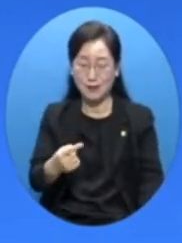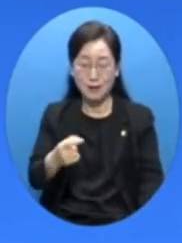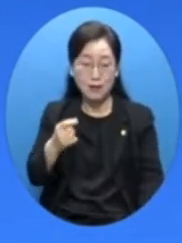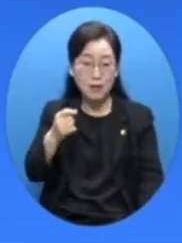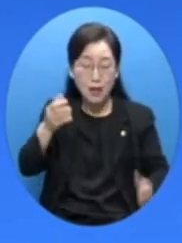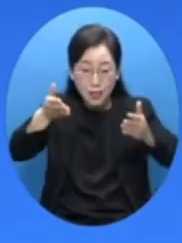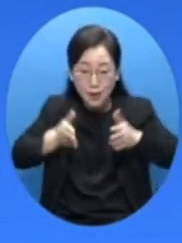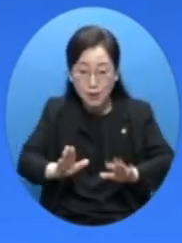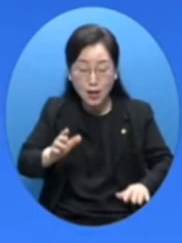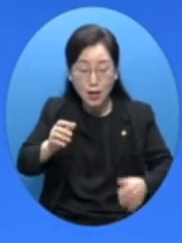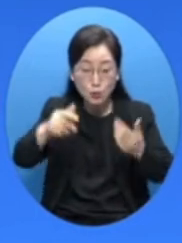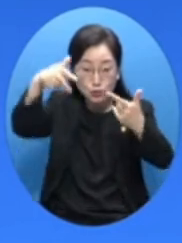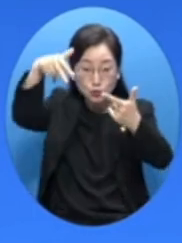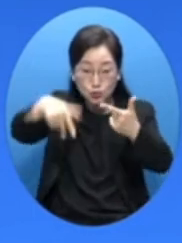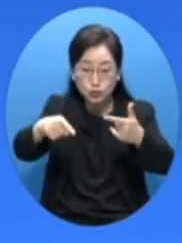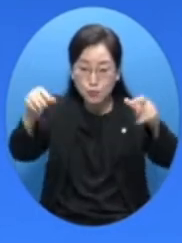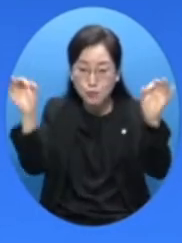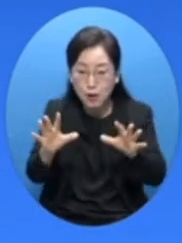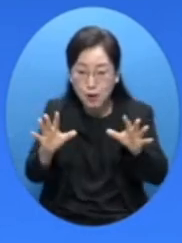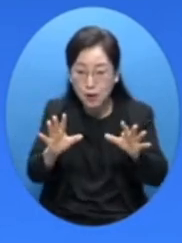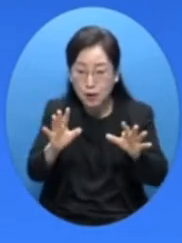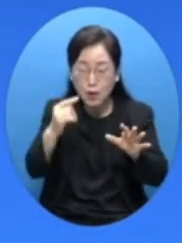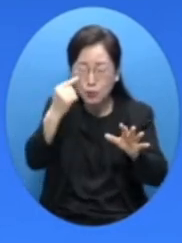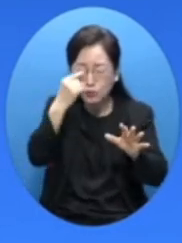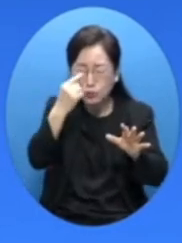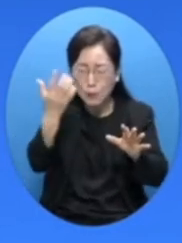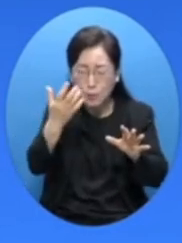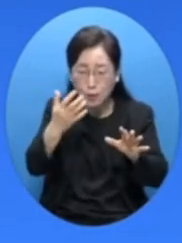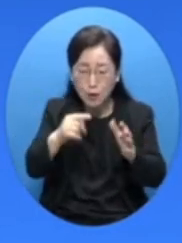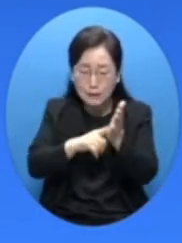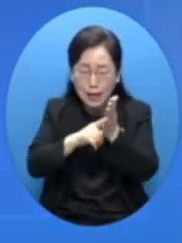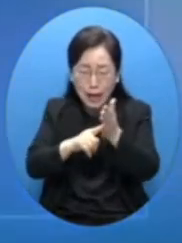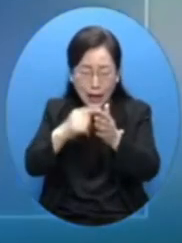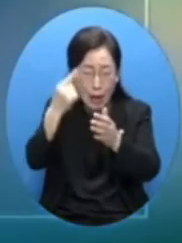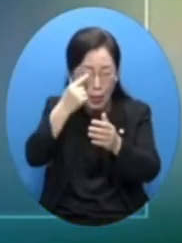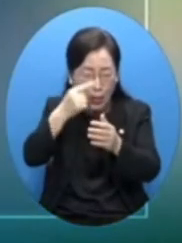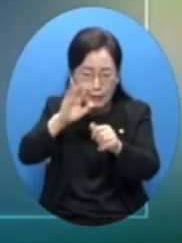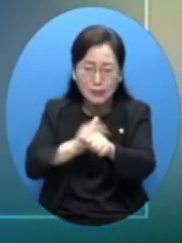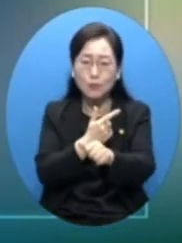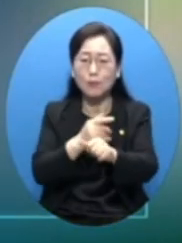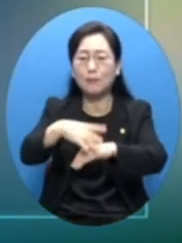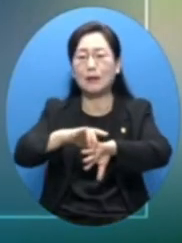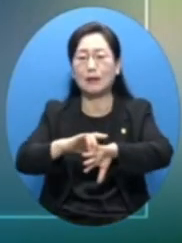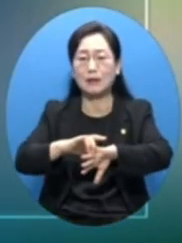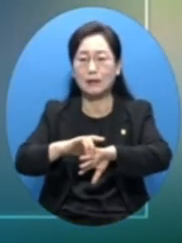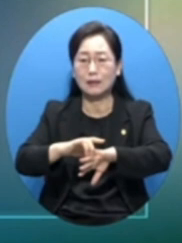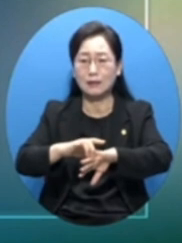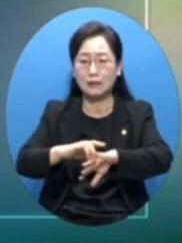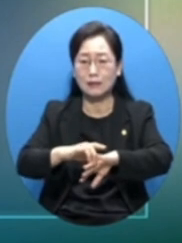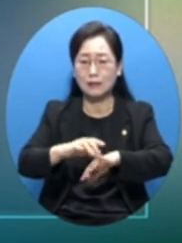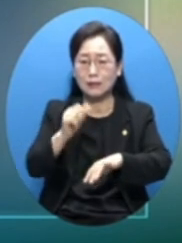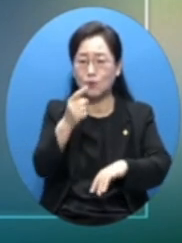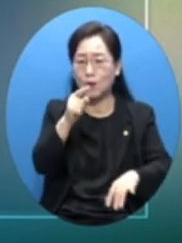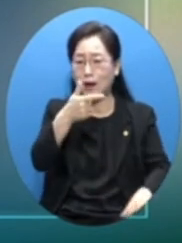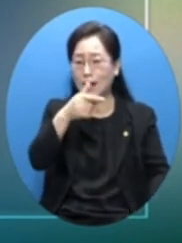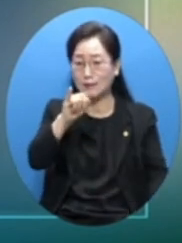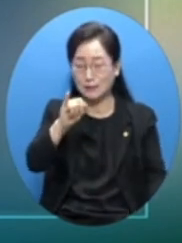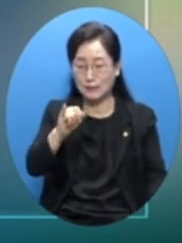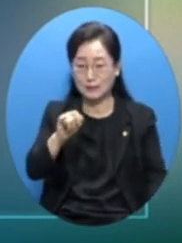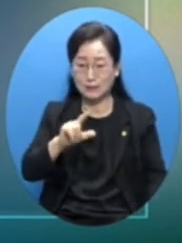눈에 병이 났는데 약을 잘못 써서 눈이 멀게 된 파니 제인 크로스비라고 하는 아이가 있습니다.